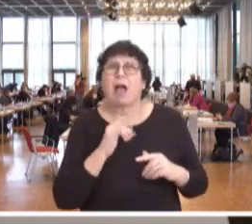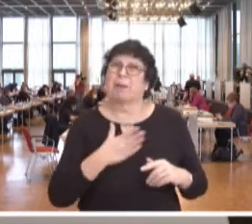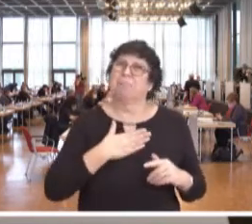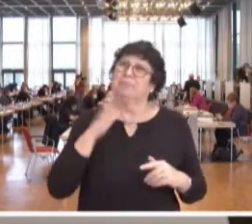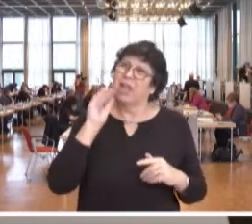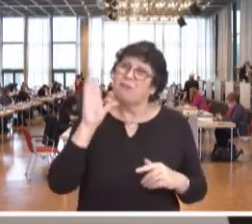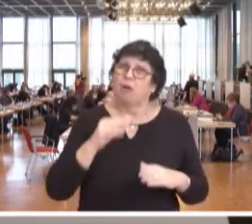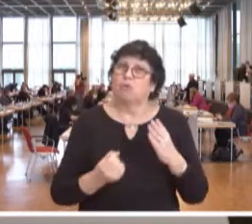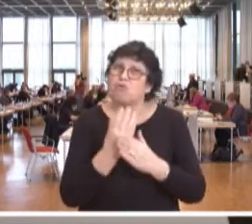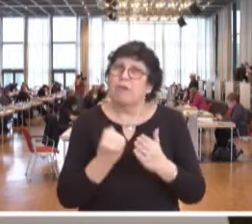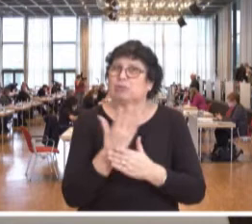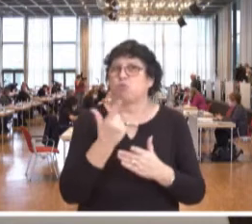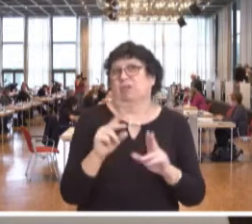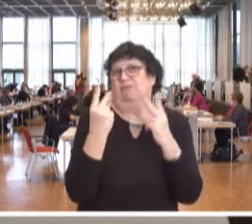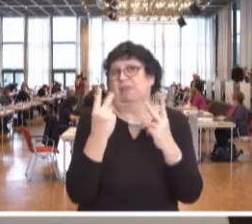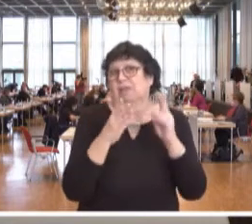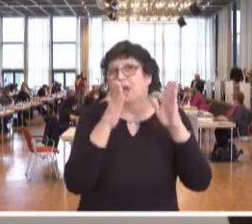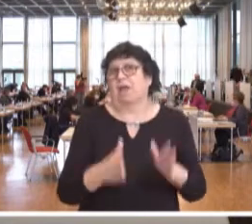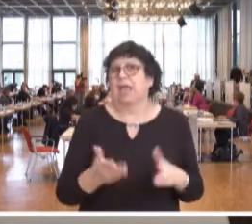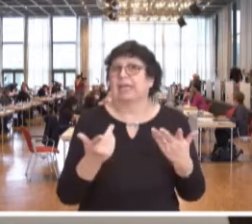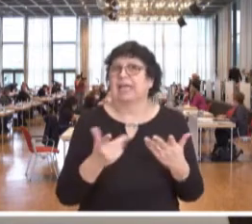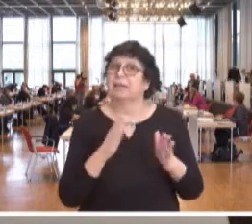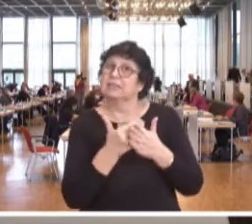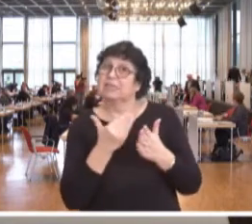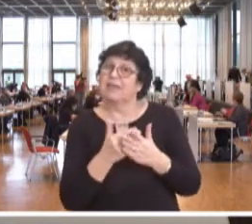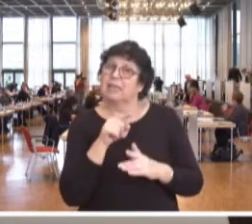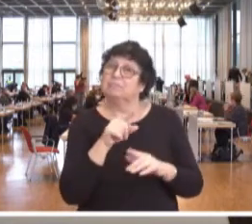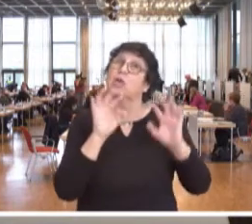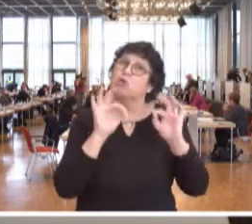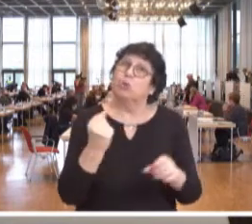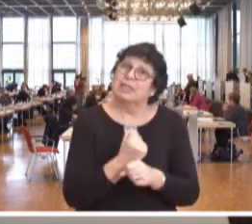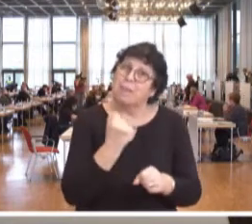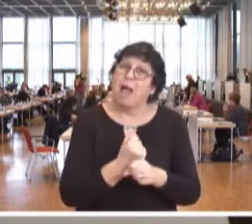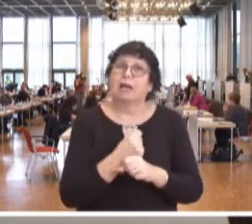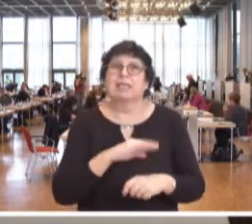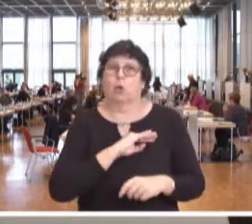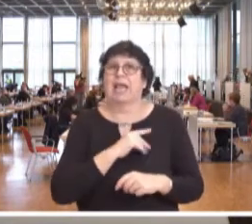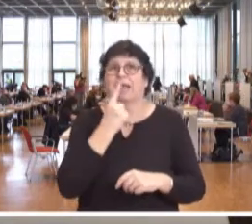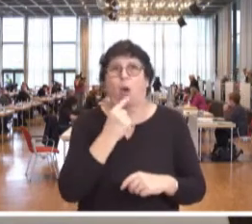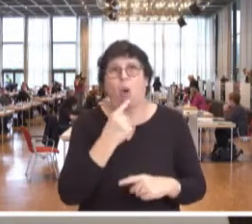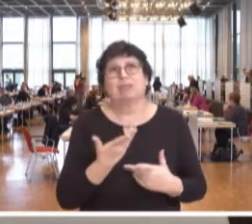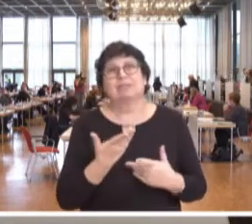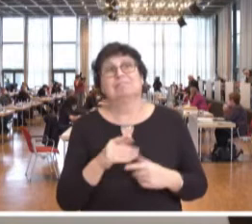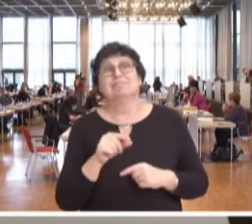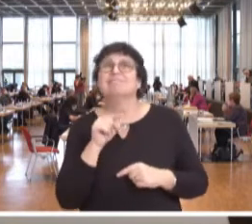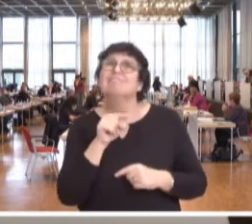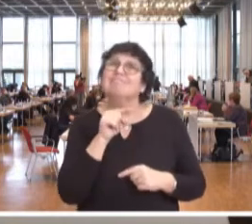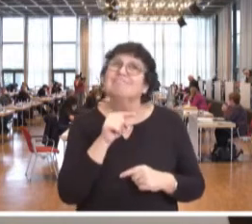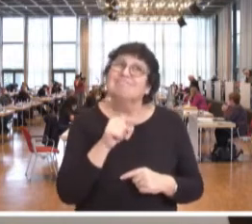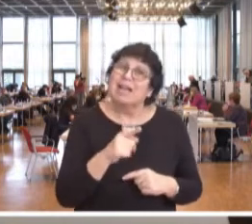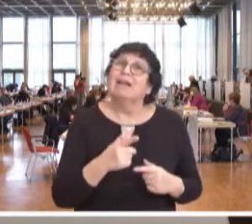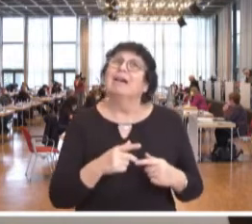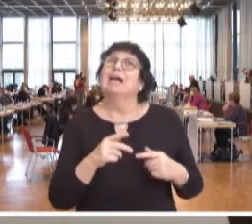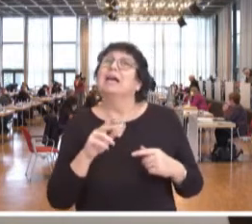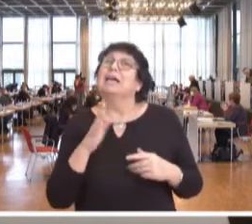auch die Kultur der Schlüsselbereich. Und insofern hatten Sie gut daran getan, Herr Kollege Roth, dass Sie noch einmal Jacques Lang zitiert haben,